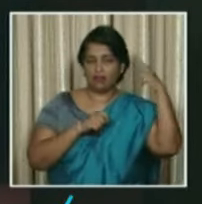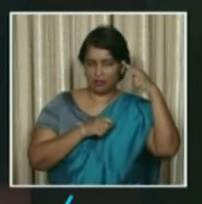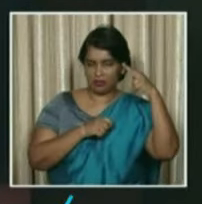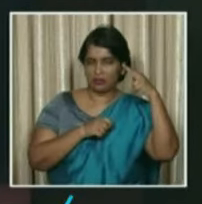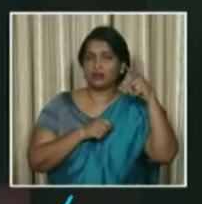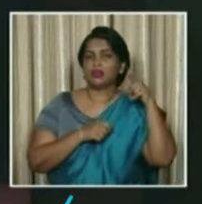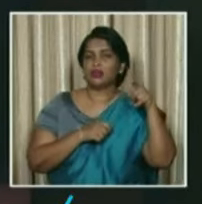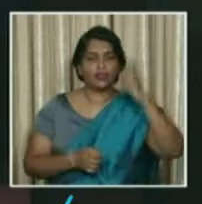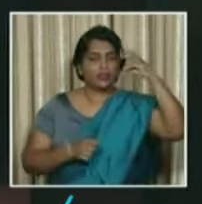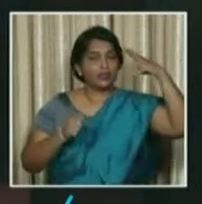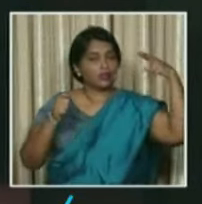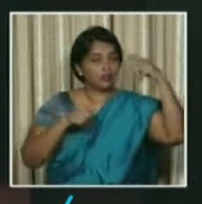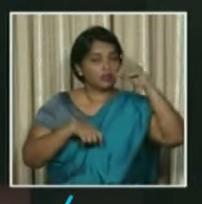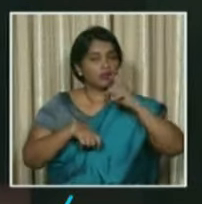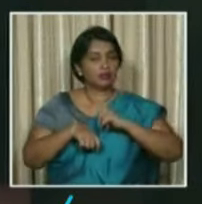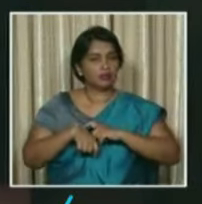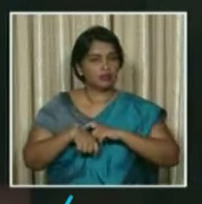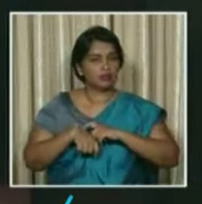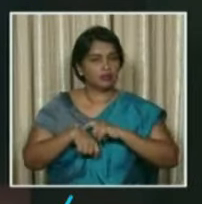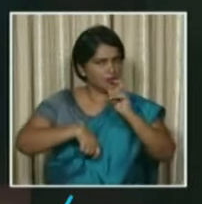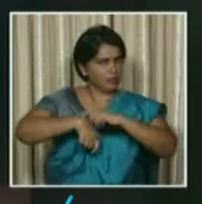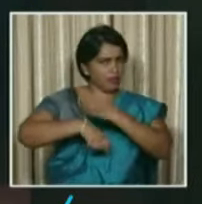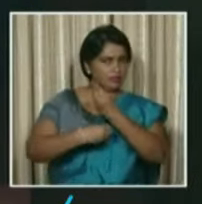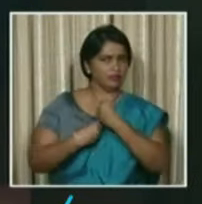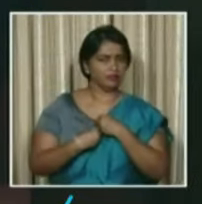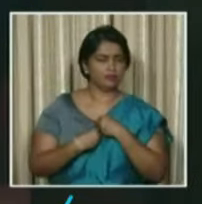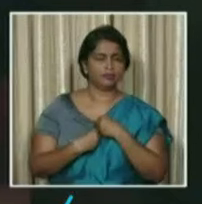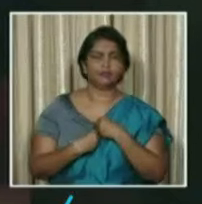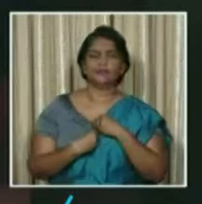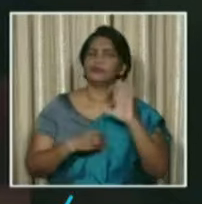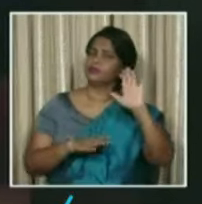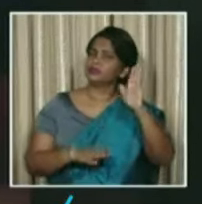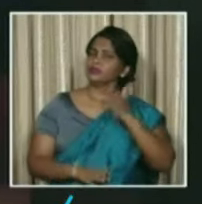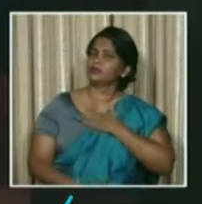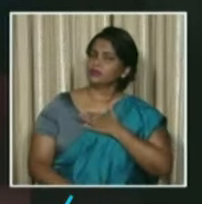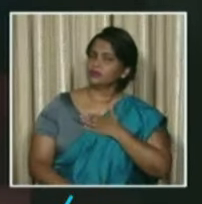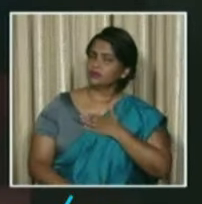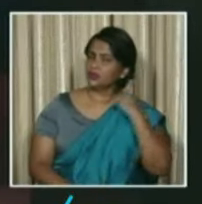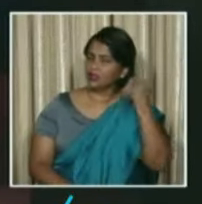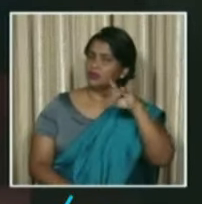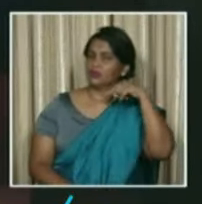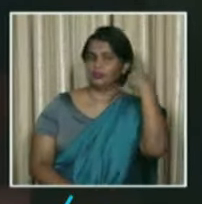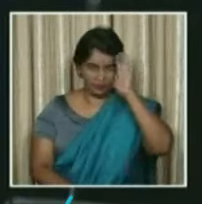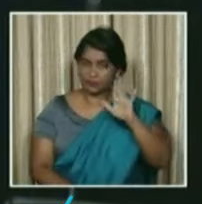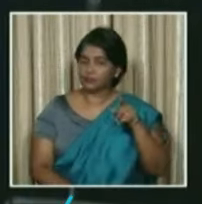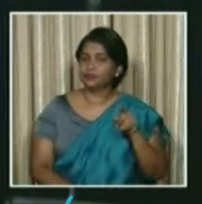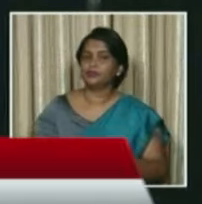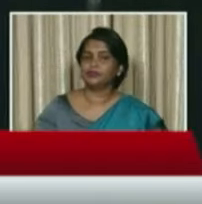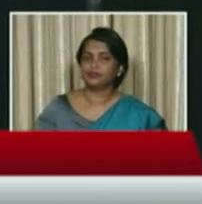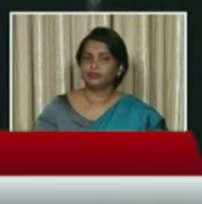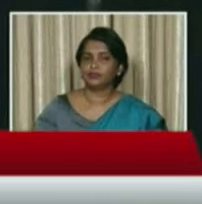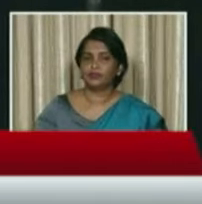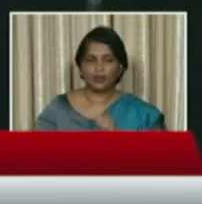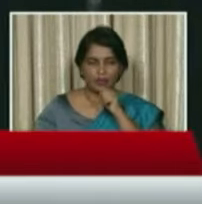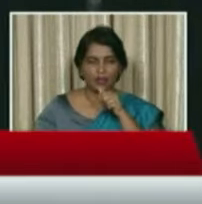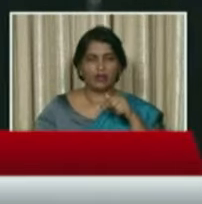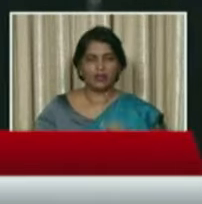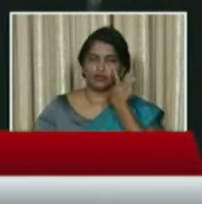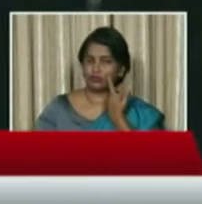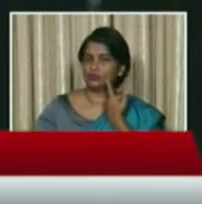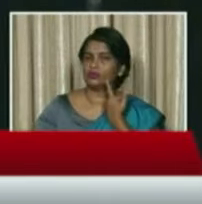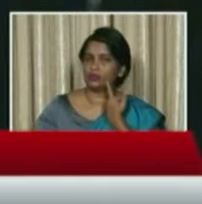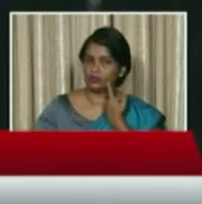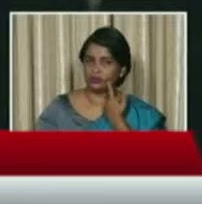විදුලිය කපපු වෙලාවේ නැමට මේකට අවස්ථාව ලබා දෙන්න මගේ කතාවෙන් පස්සේ ඒ ෆයින්ඩර් ෆෝර්ඩ් එක ගන්න ඇත්තටම අපි අද කනගාටු